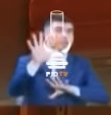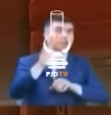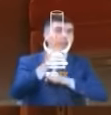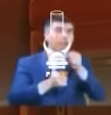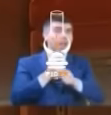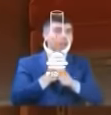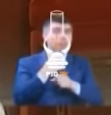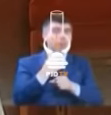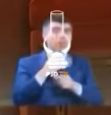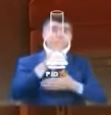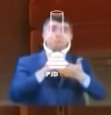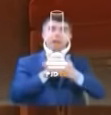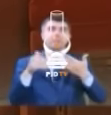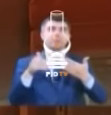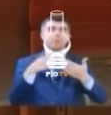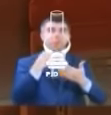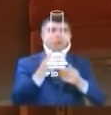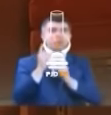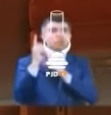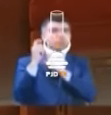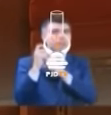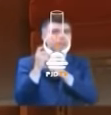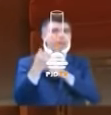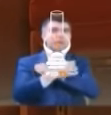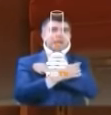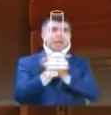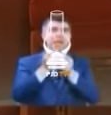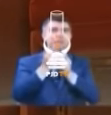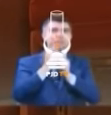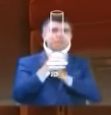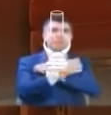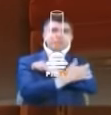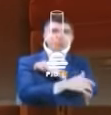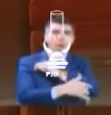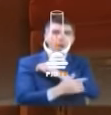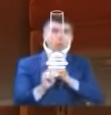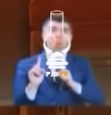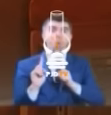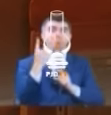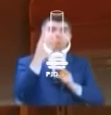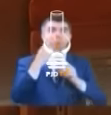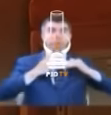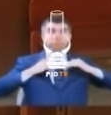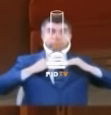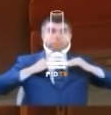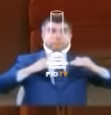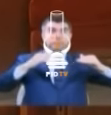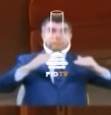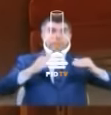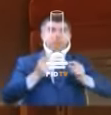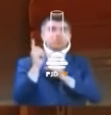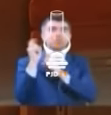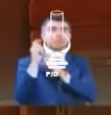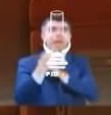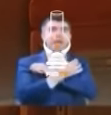الاولويات. طريق ما بين جديده واسفي والصويره، انتم تعلمون اول مقطع بدينا به محور اساسي ما بين جديده واسفي